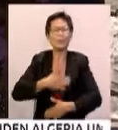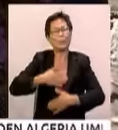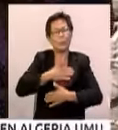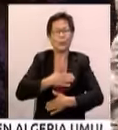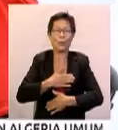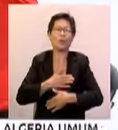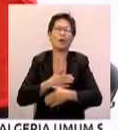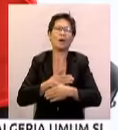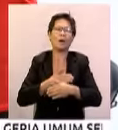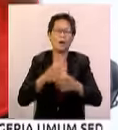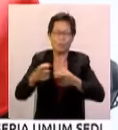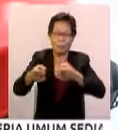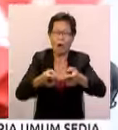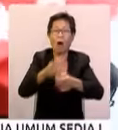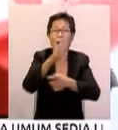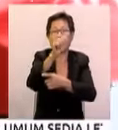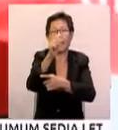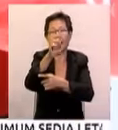AMK.